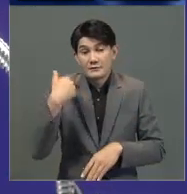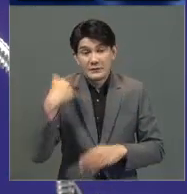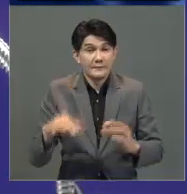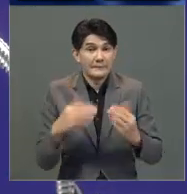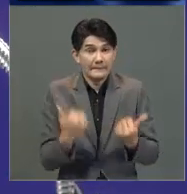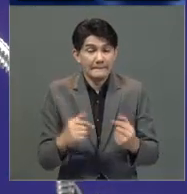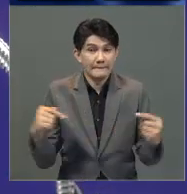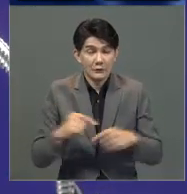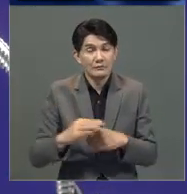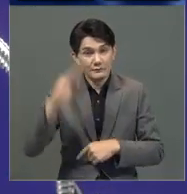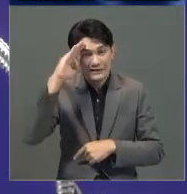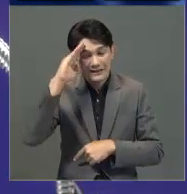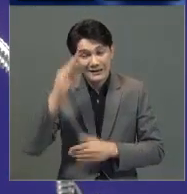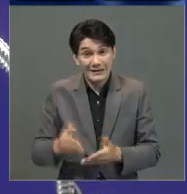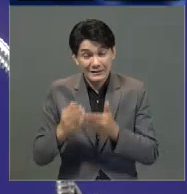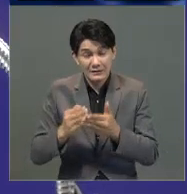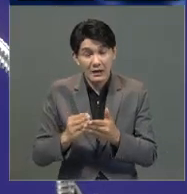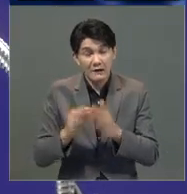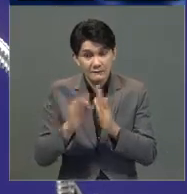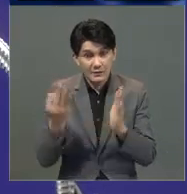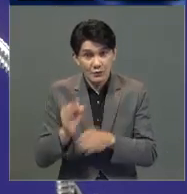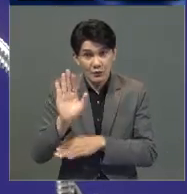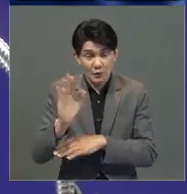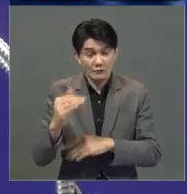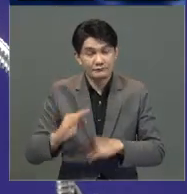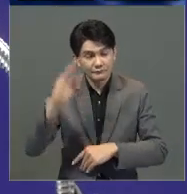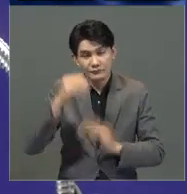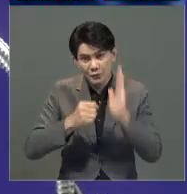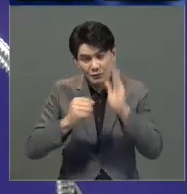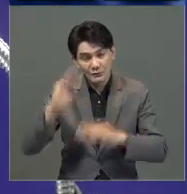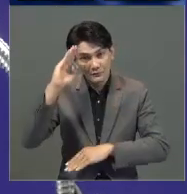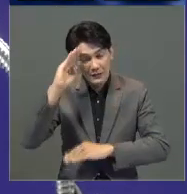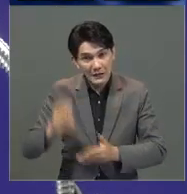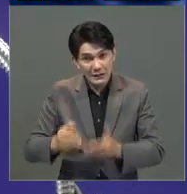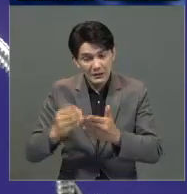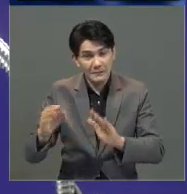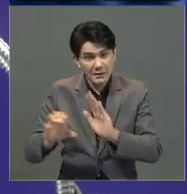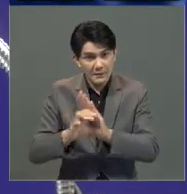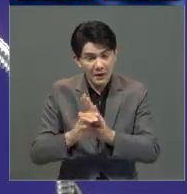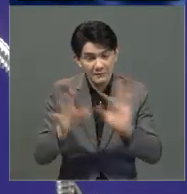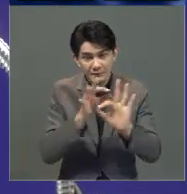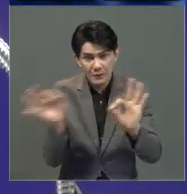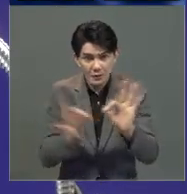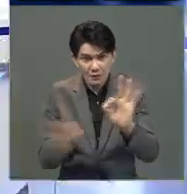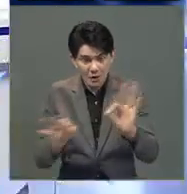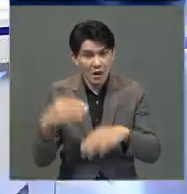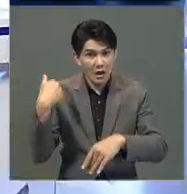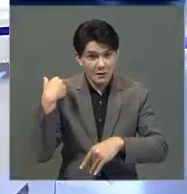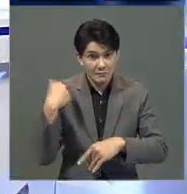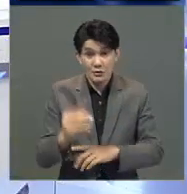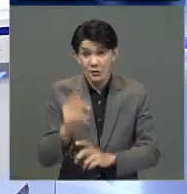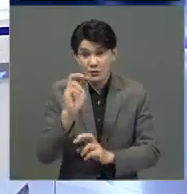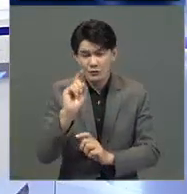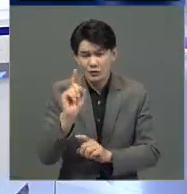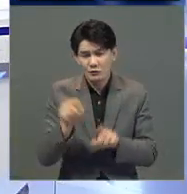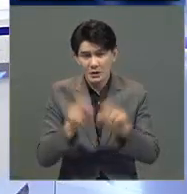คะแล้วก็ล่าสุดในเพจกองทัพเรือโดยโฆษกกองทัพเรือเองก็มีการโพสต์ภาพและก็ข้อความนะคะที่มีหัว